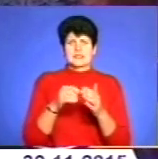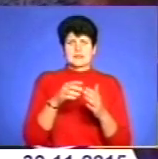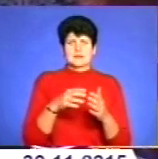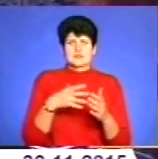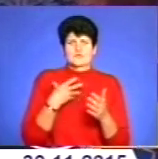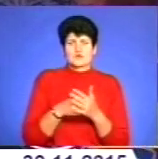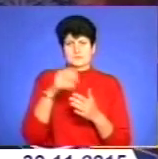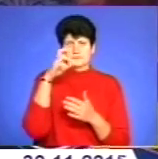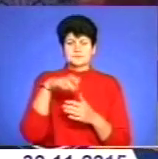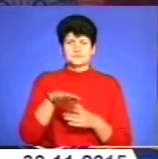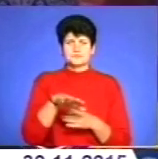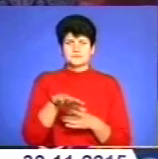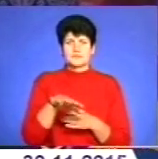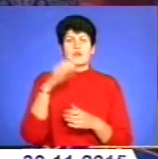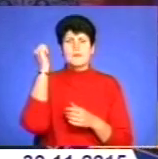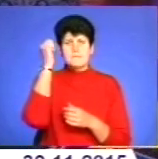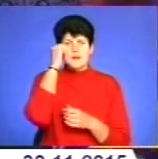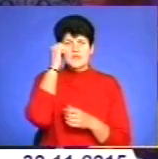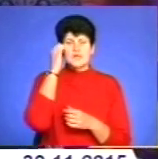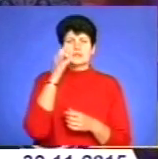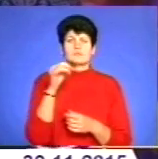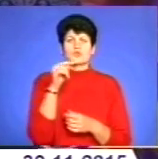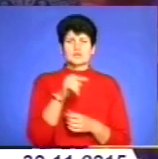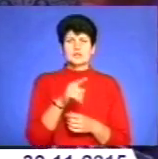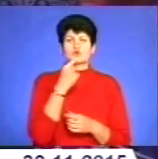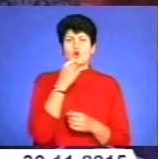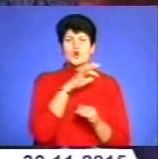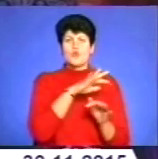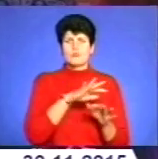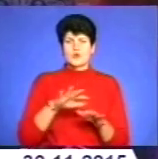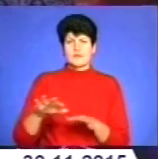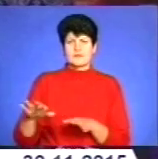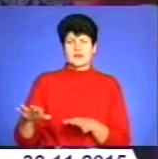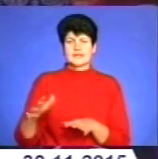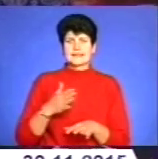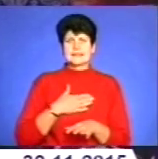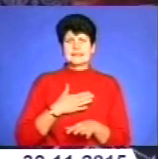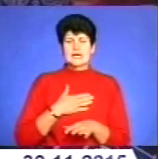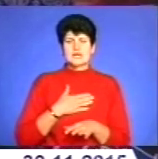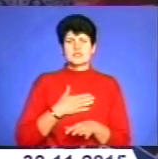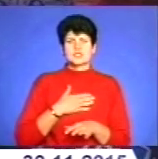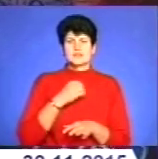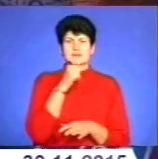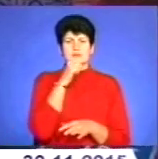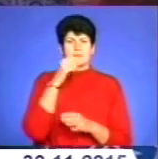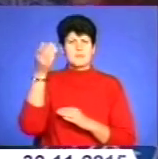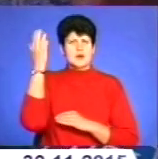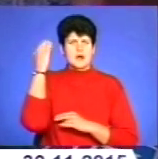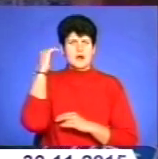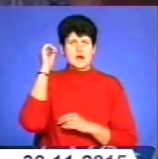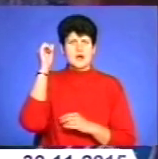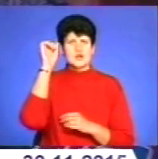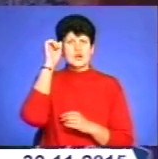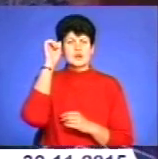своєї країни. Пам'ятати про те, що кров проливали наші пращури для того, щоб ми краще